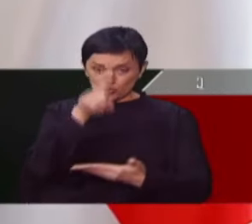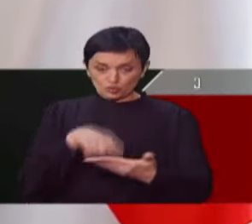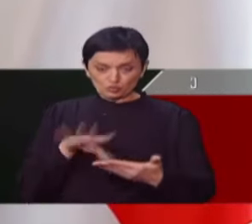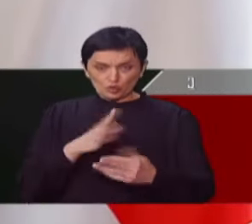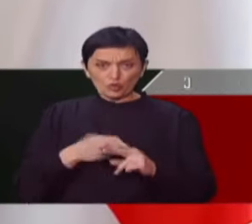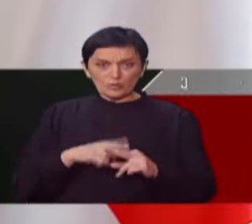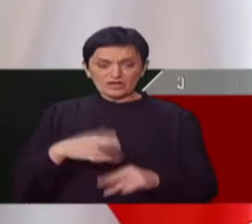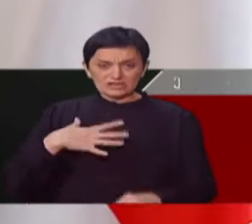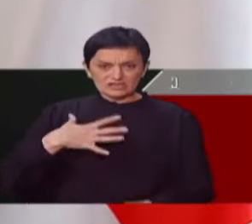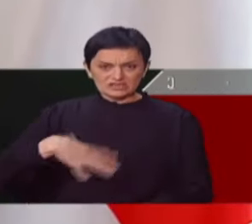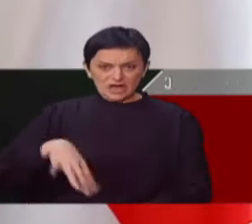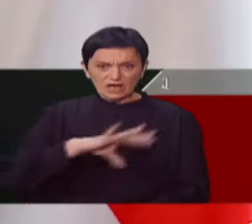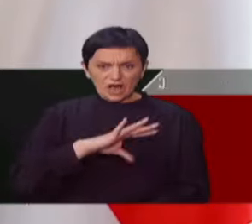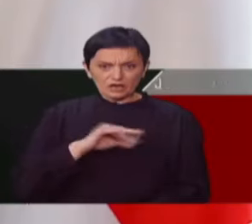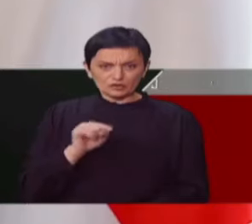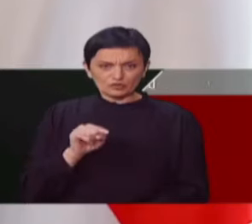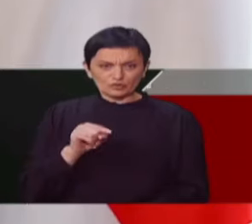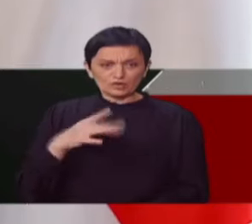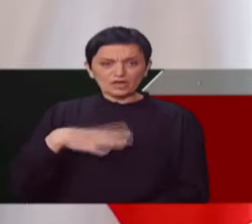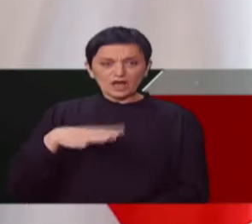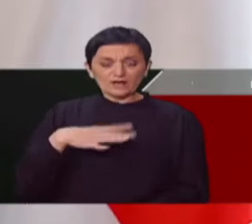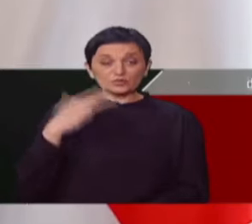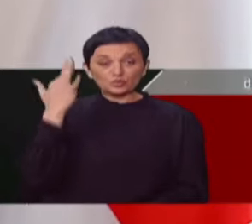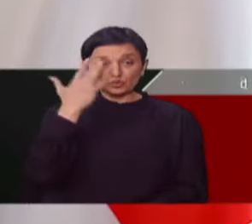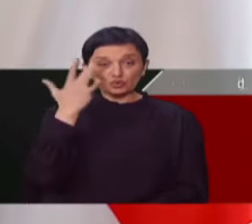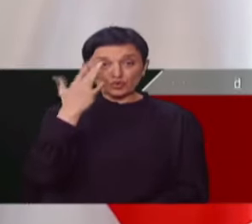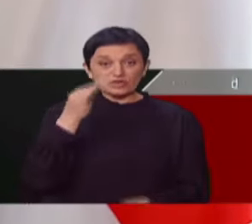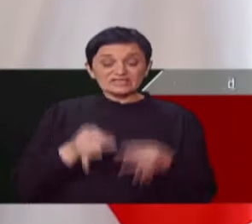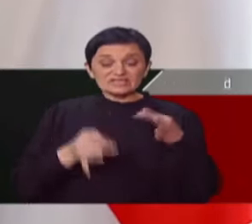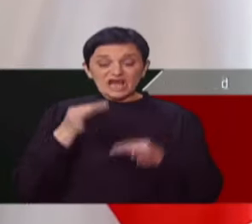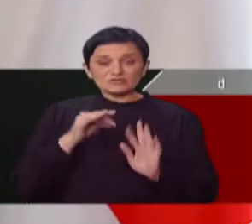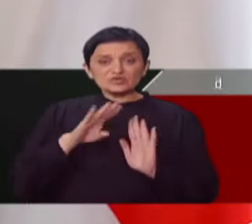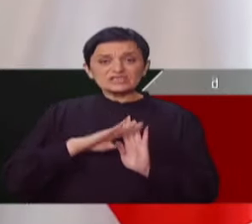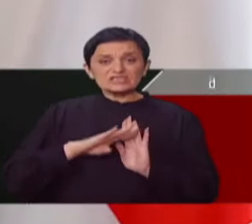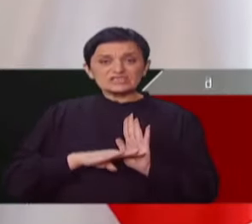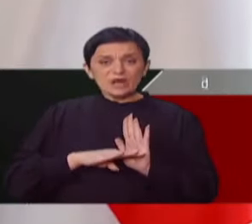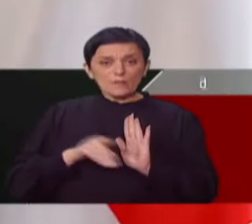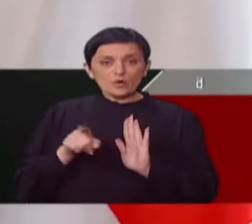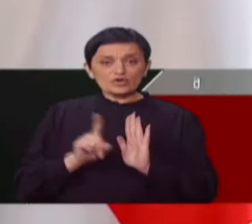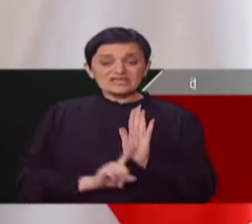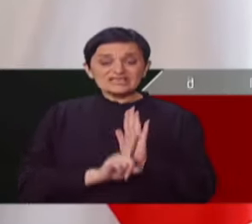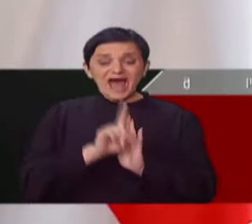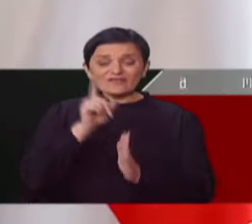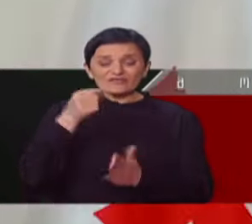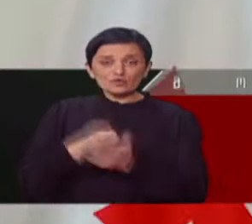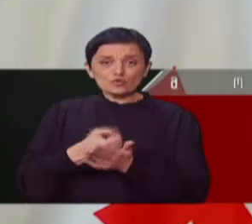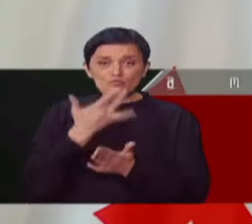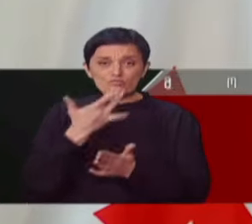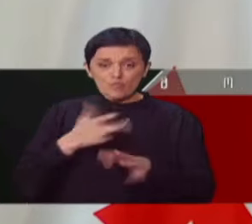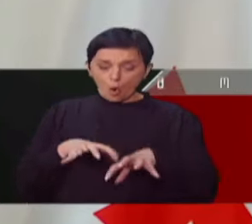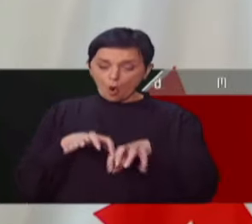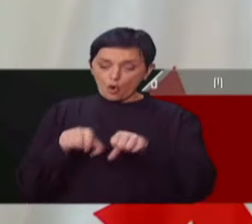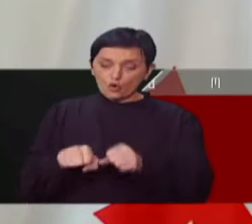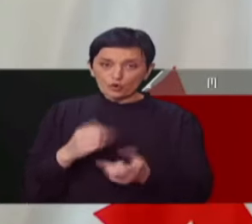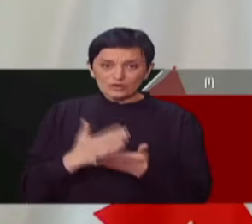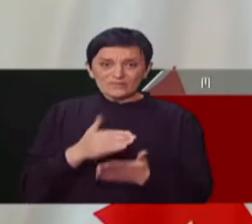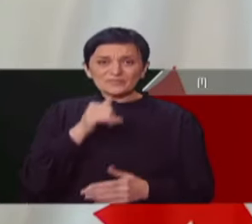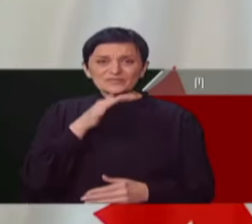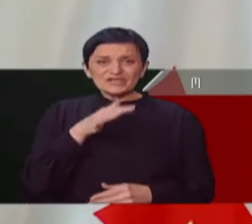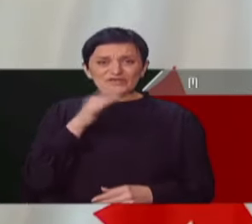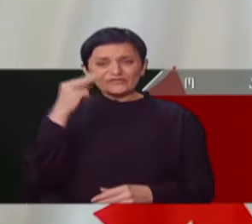арис сакартулос да картули оцнеби сасамартлос система, ромели арис тавидан боломде политизирабуни. Ты там израгаца ро